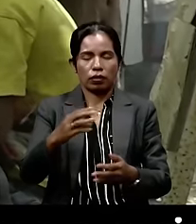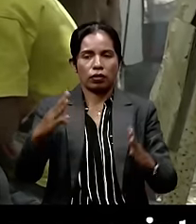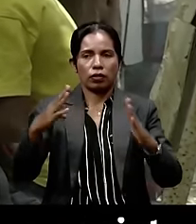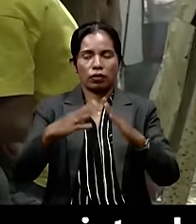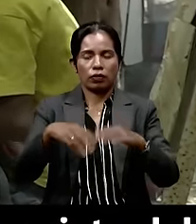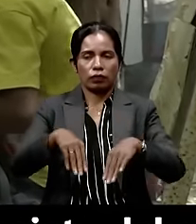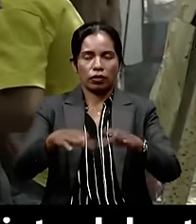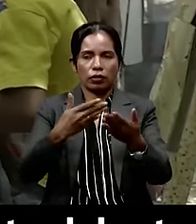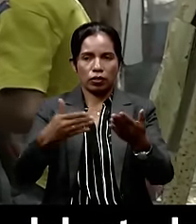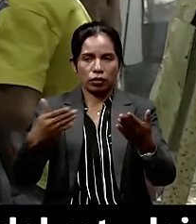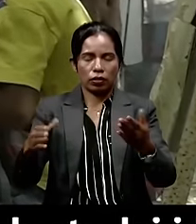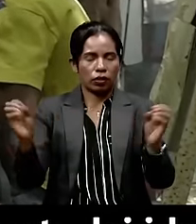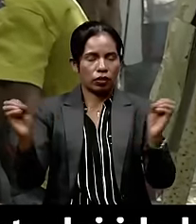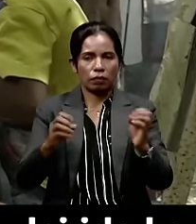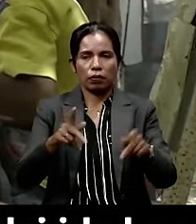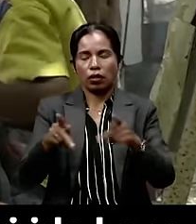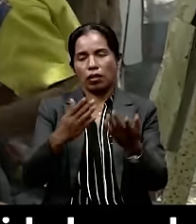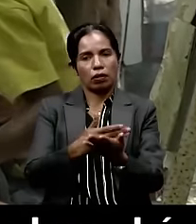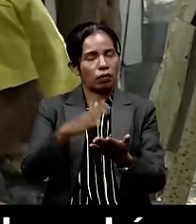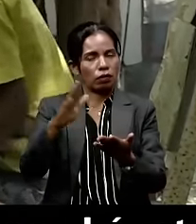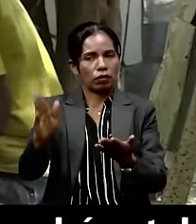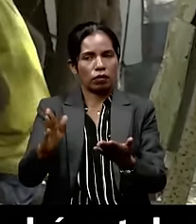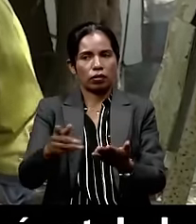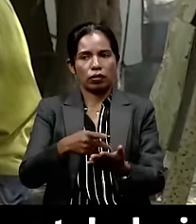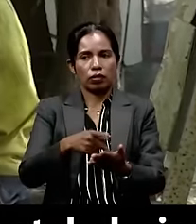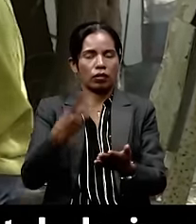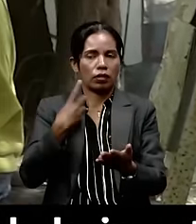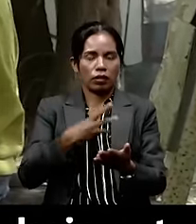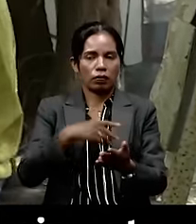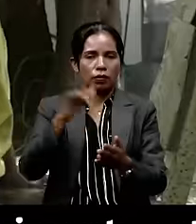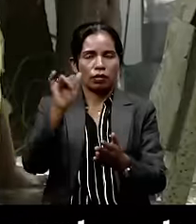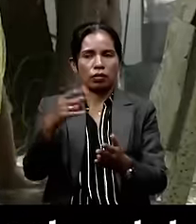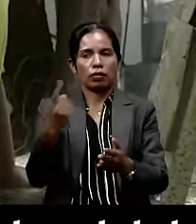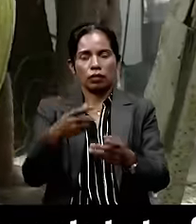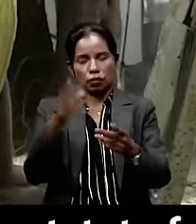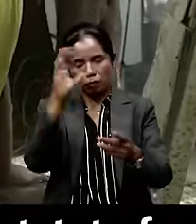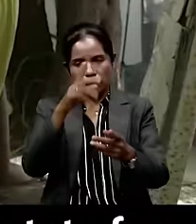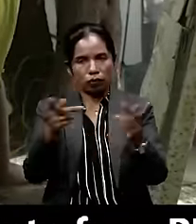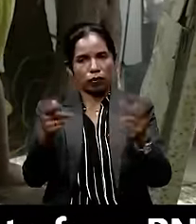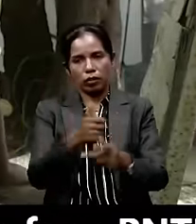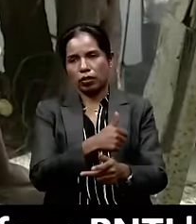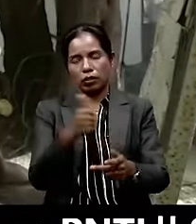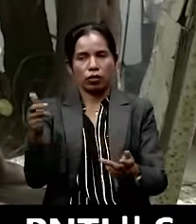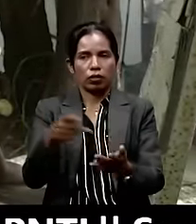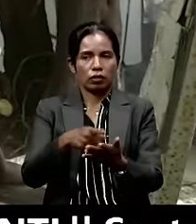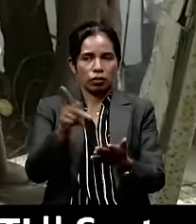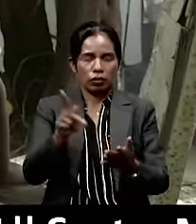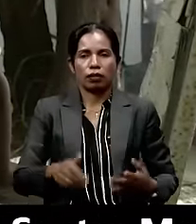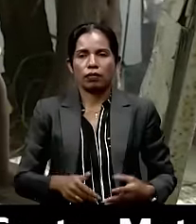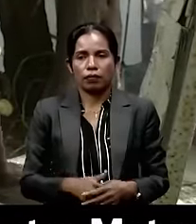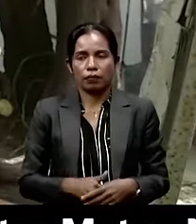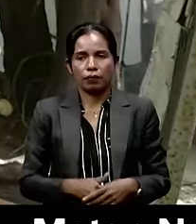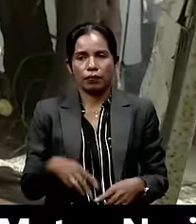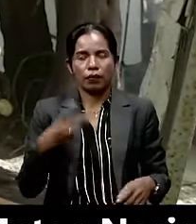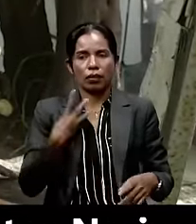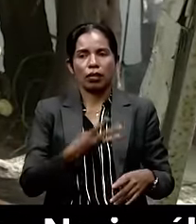fans sasang mo sasang la folin. Ansa salong niya mo, amirai heladet, buka fatin ato aluga mo sa hetang. Ami